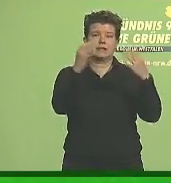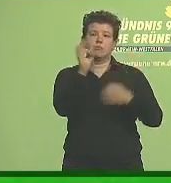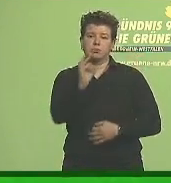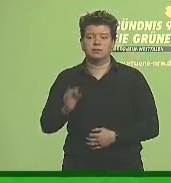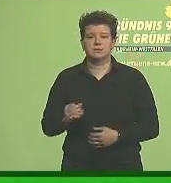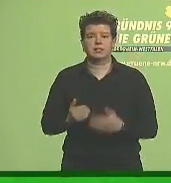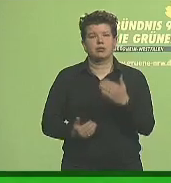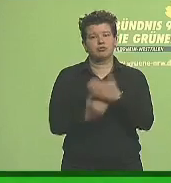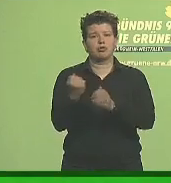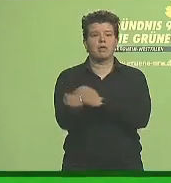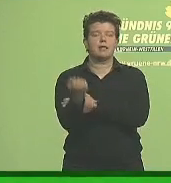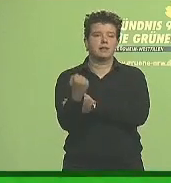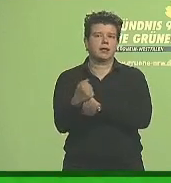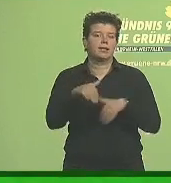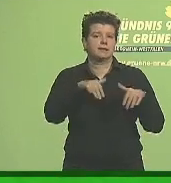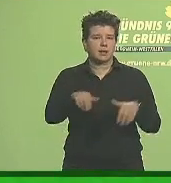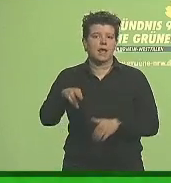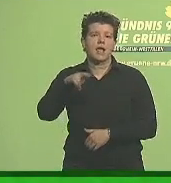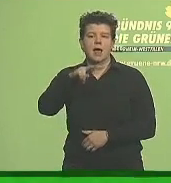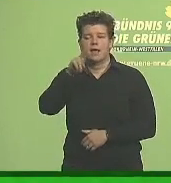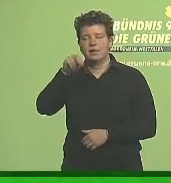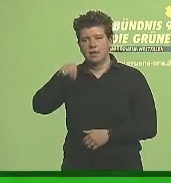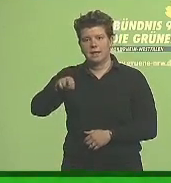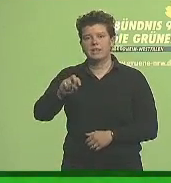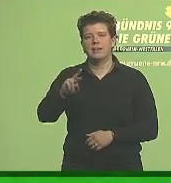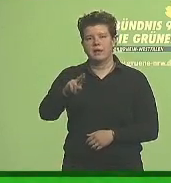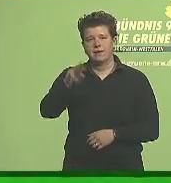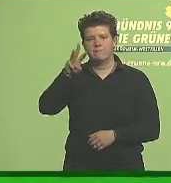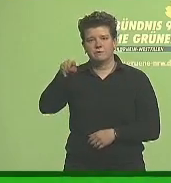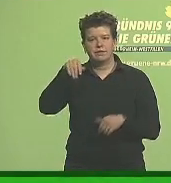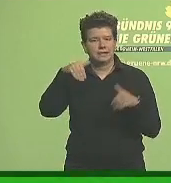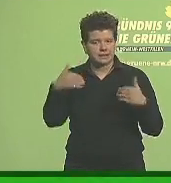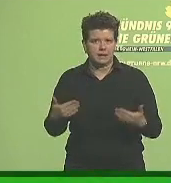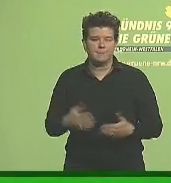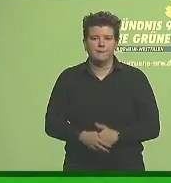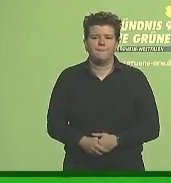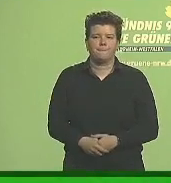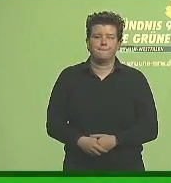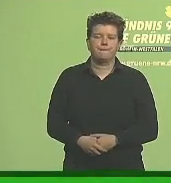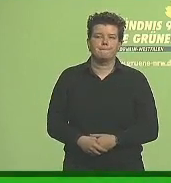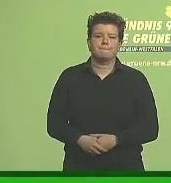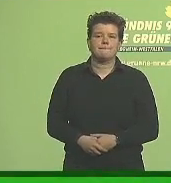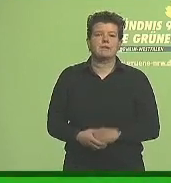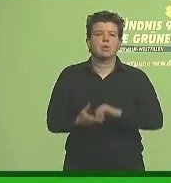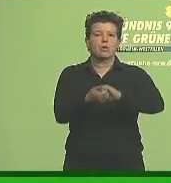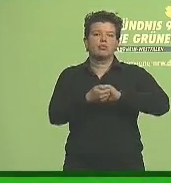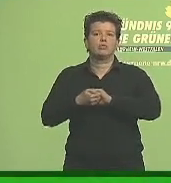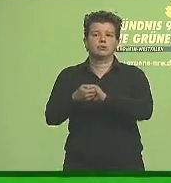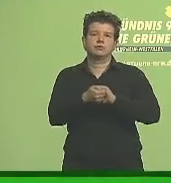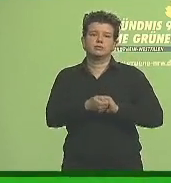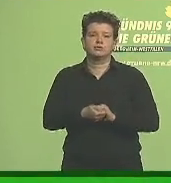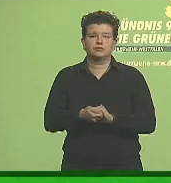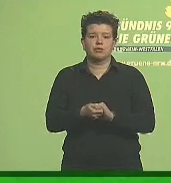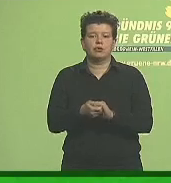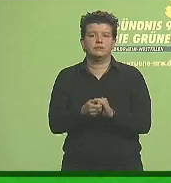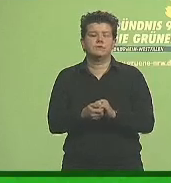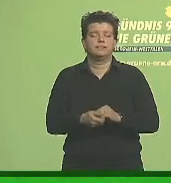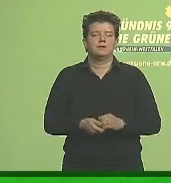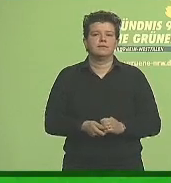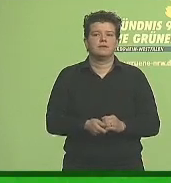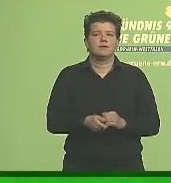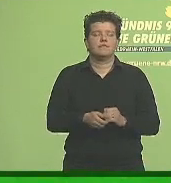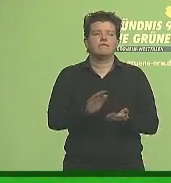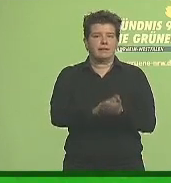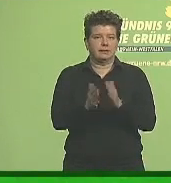NRW. 30%, was in dem Antrag steht, steht auch im Koalitionsvertrag. Der Koalitionsvertrag ist ein Auftrag für die Regierung und ein Kompromiss mit der